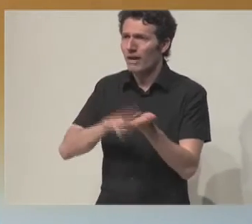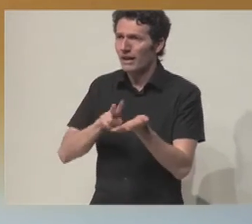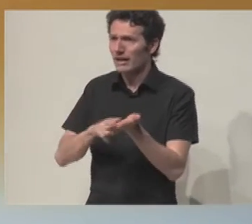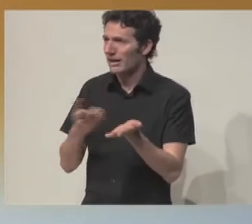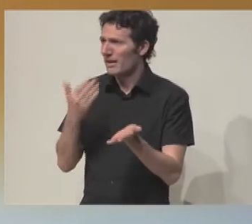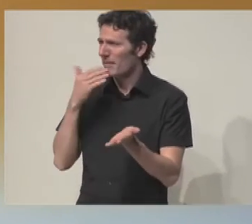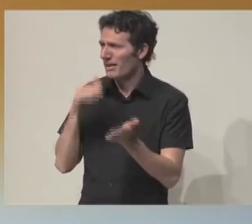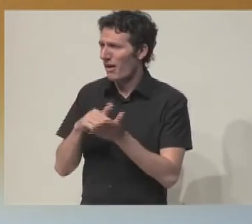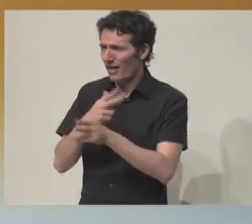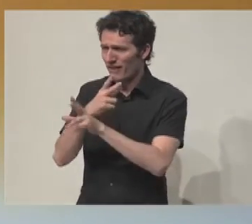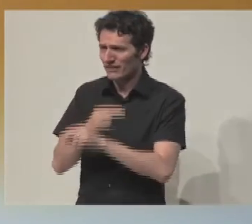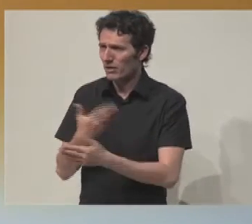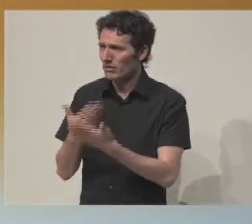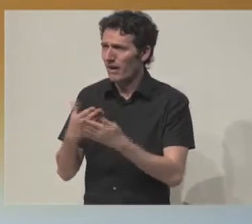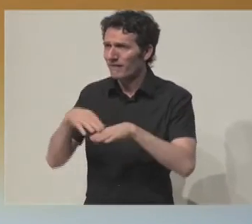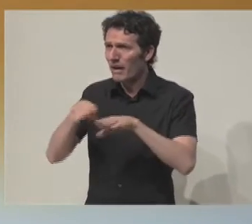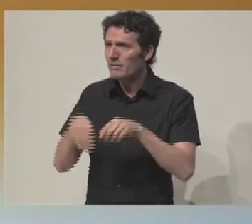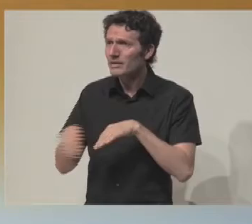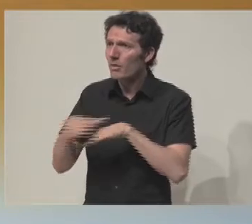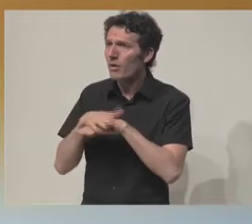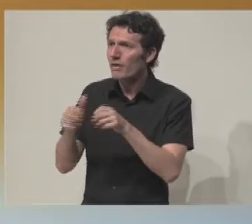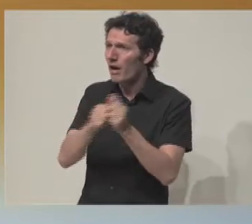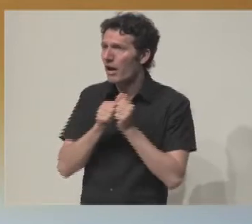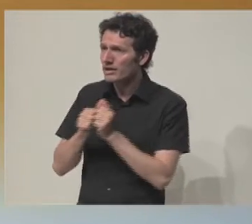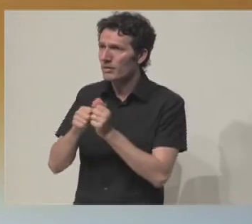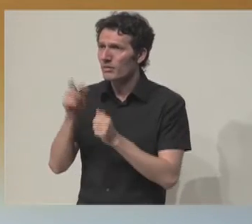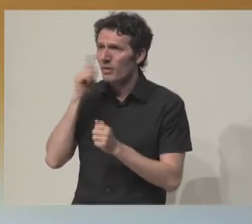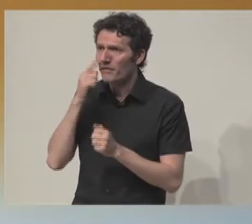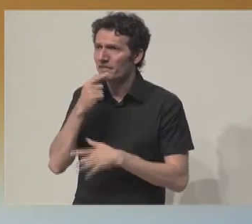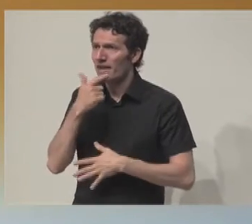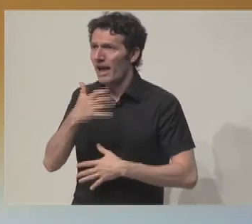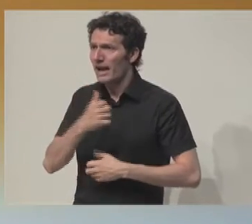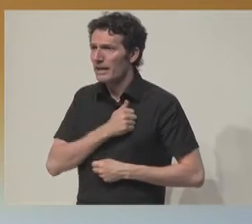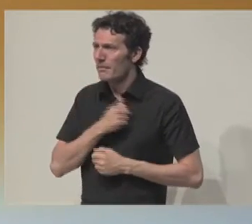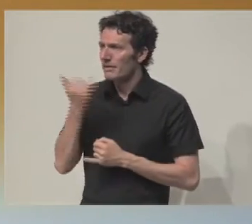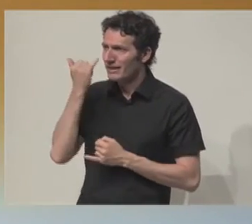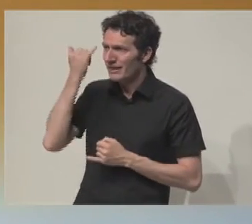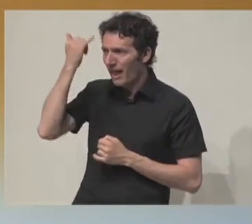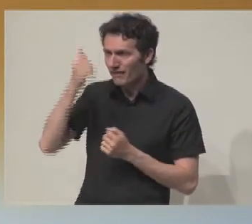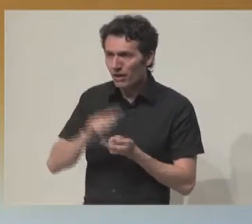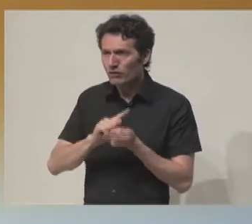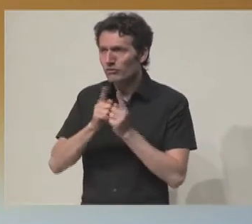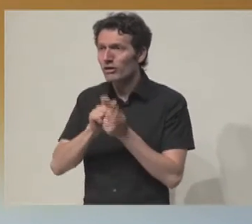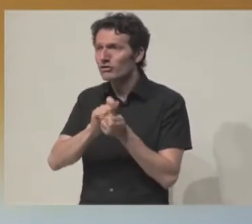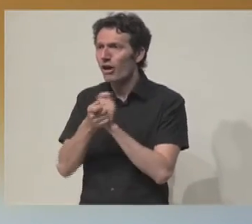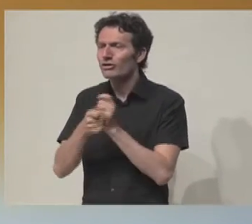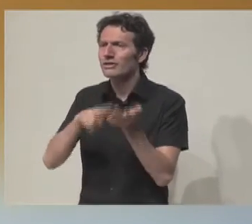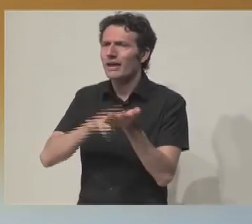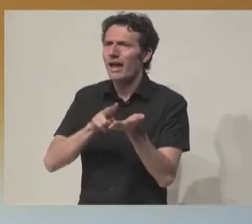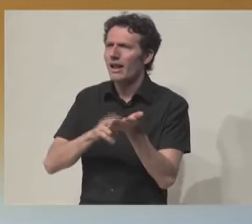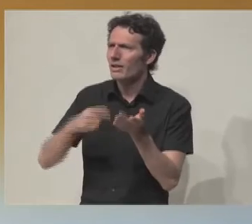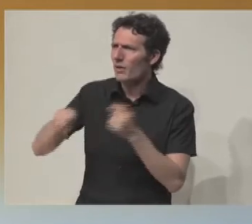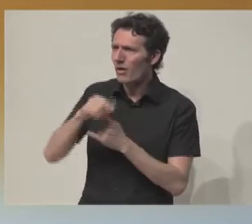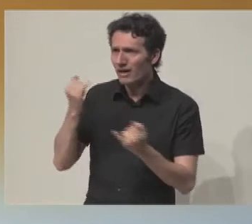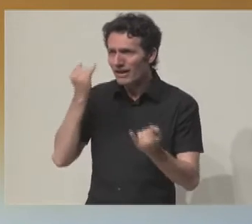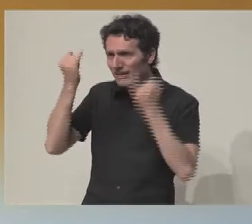définition de la famille politique que nous formons ensemble parce qu'ils ont accepté l'idéal ils ont changé le réel et vous ne croyez pas qu'ils étaient idéaliste